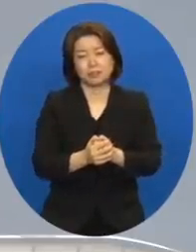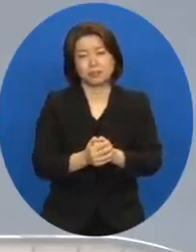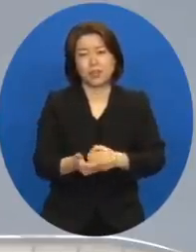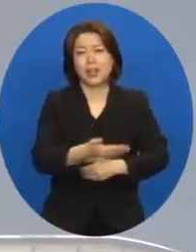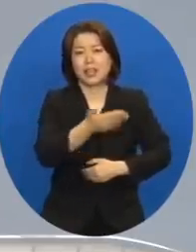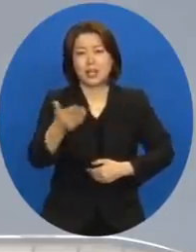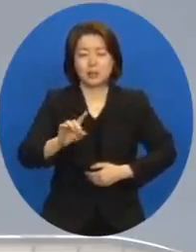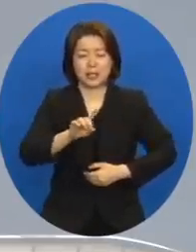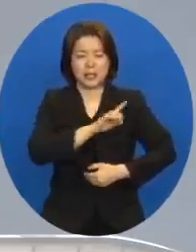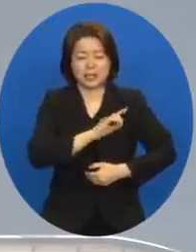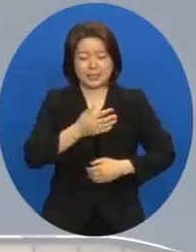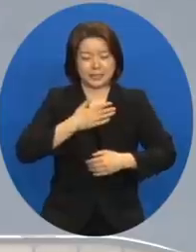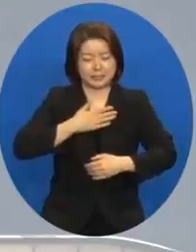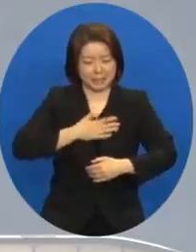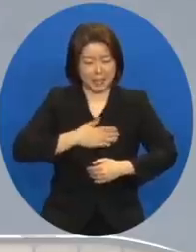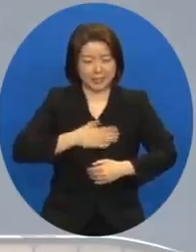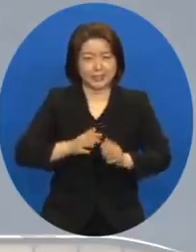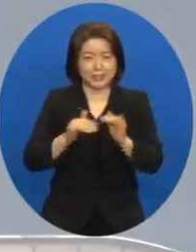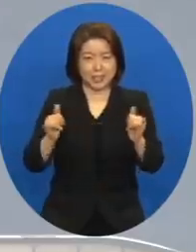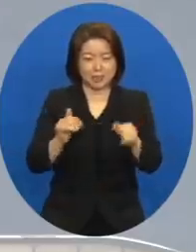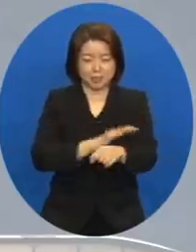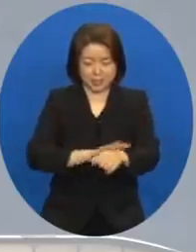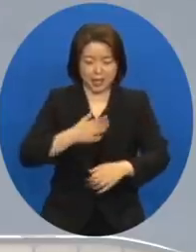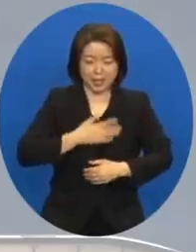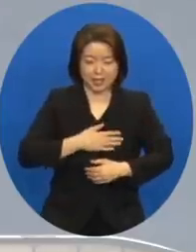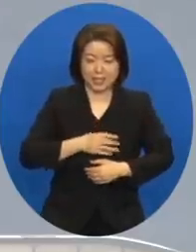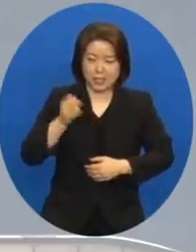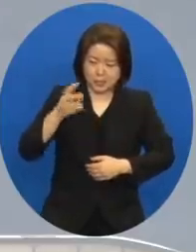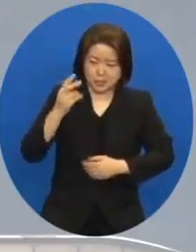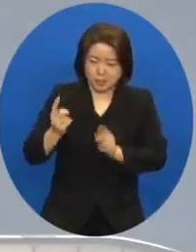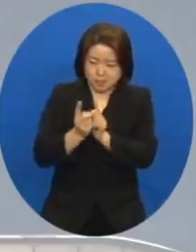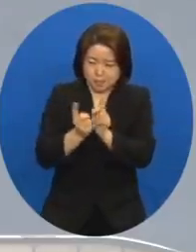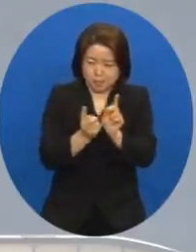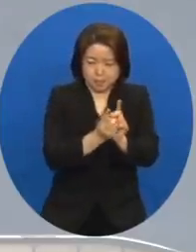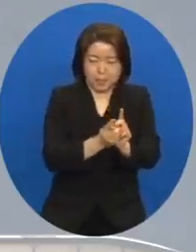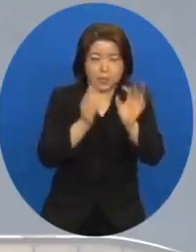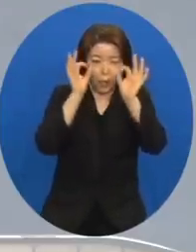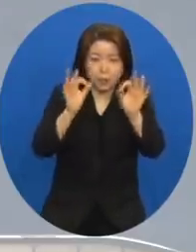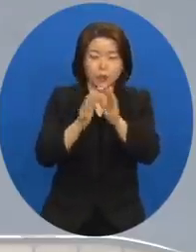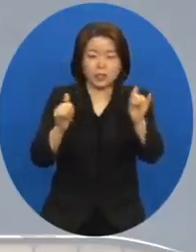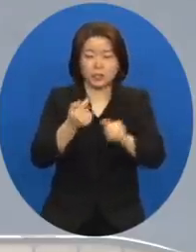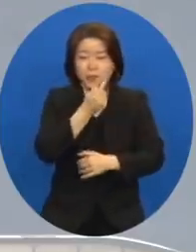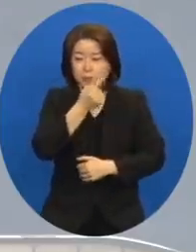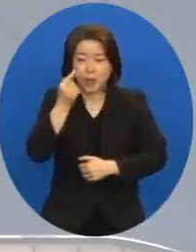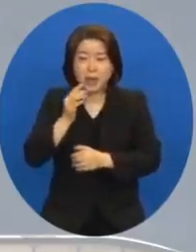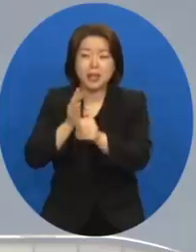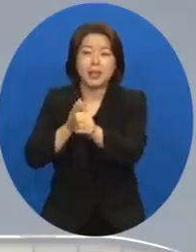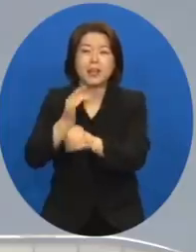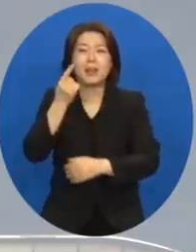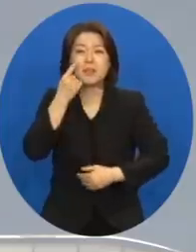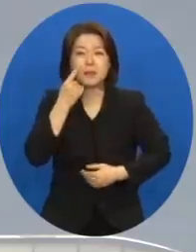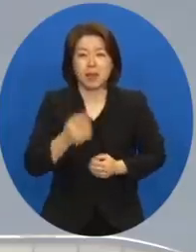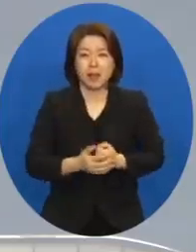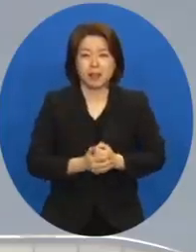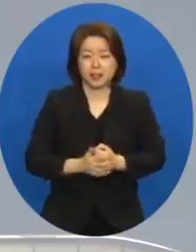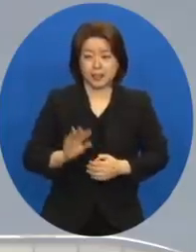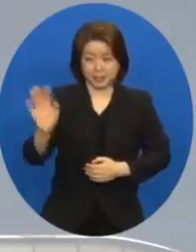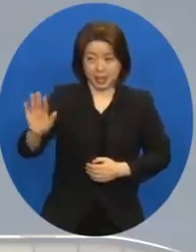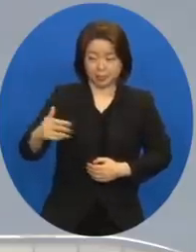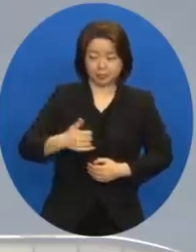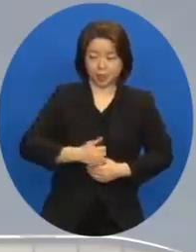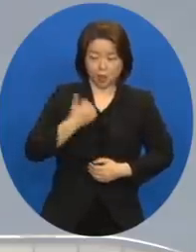여러분을 가장 잘 아는 사람 자주 여러분을 보는 사람에게 한번 확인해 보세요 나 화 안 될